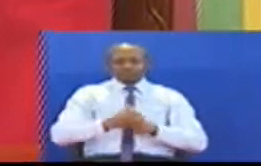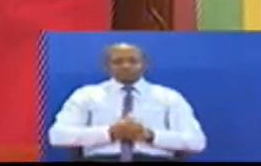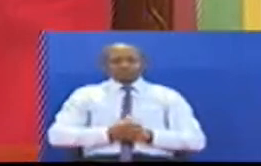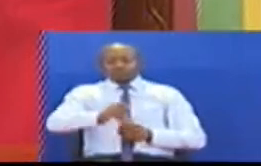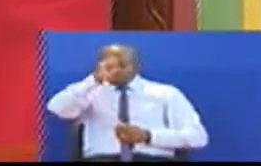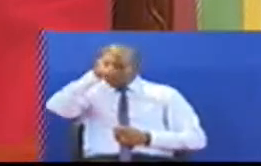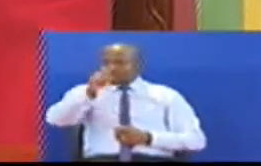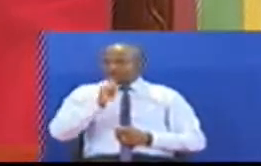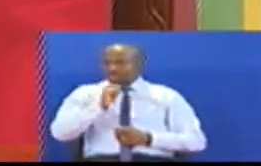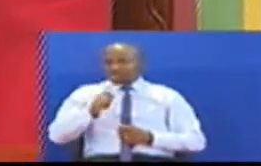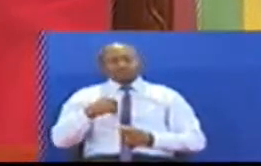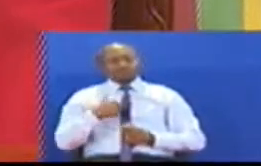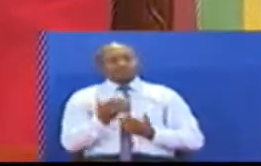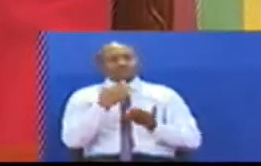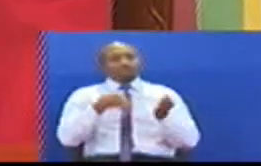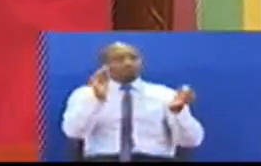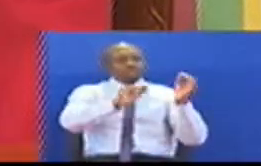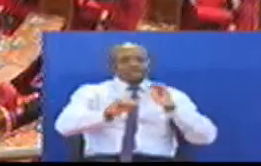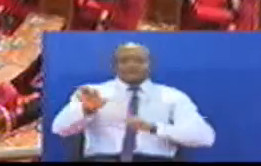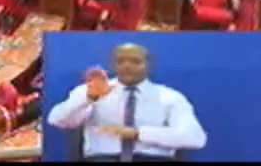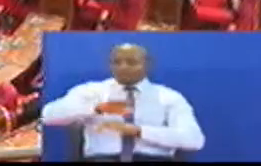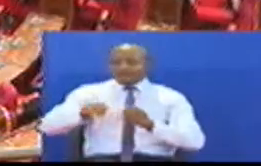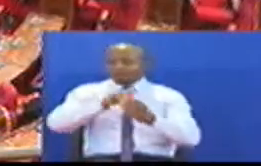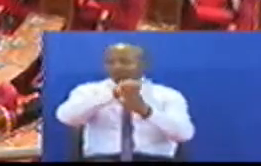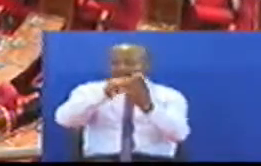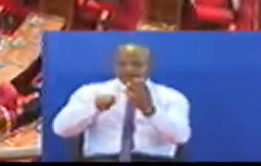Spika, mimi nitaka nichangie katika maeneo hayo.